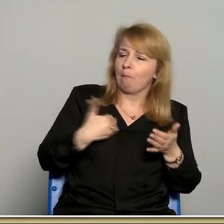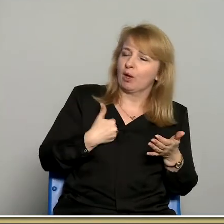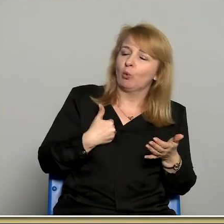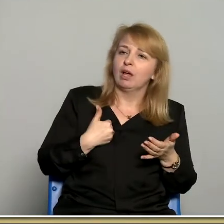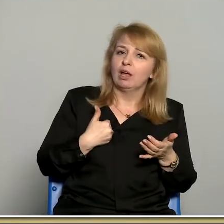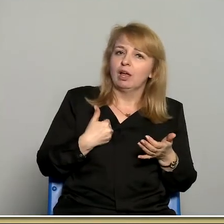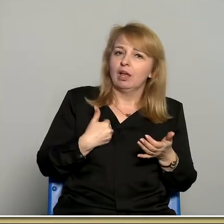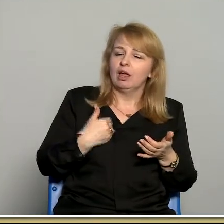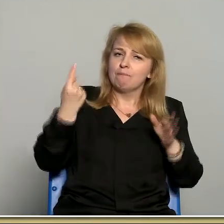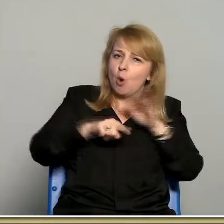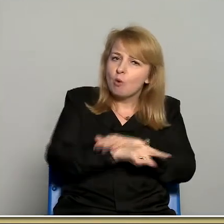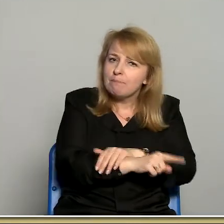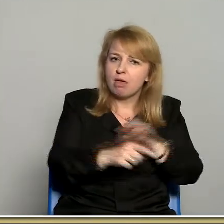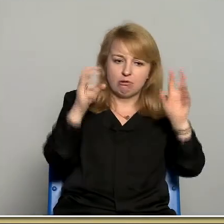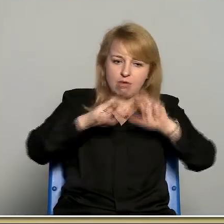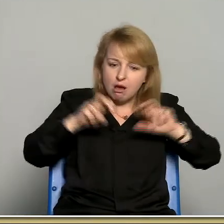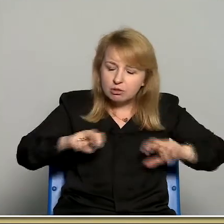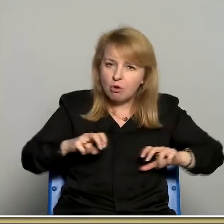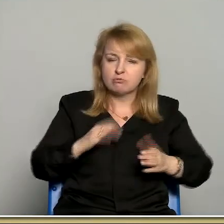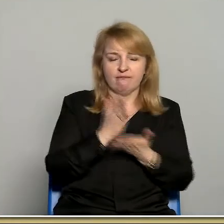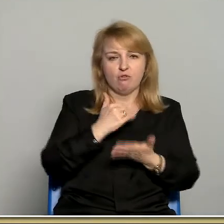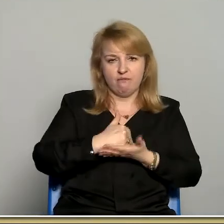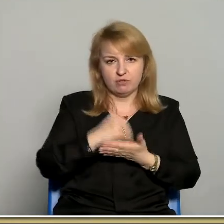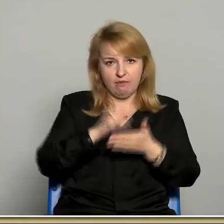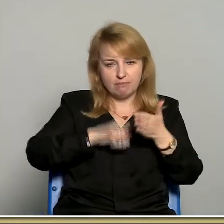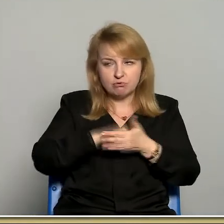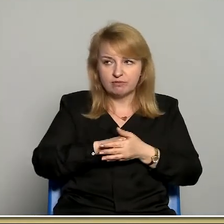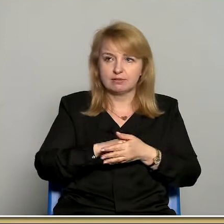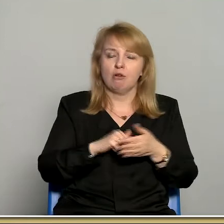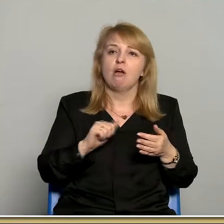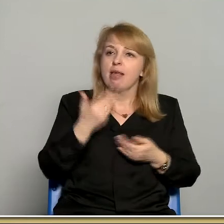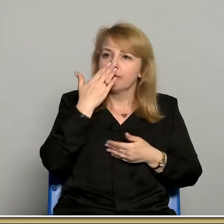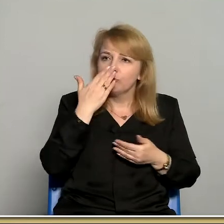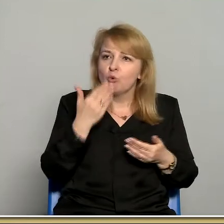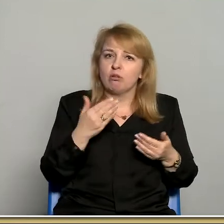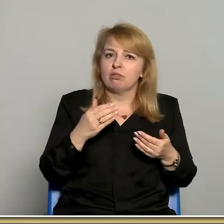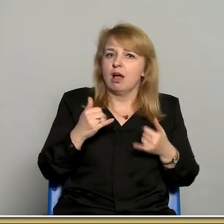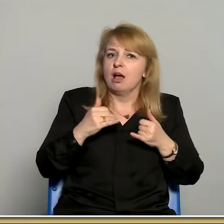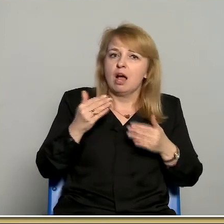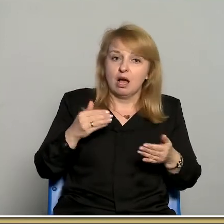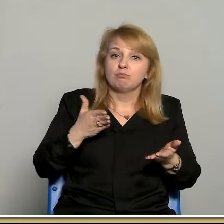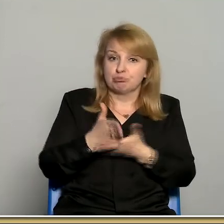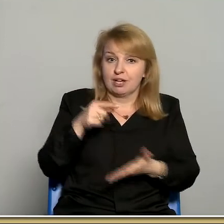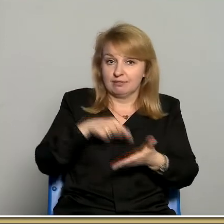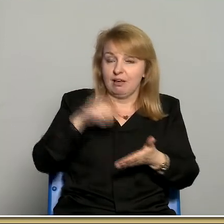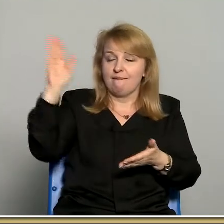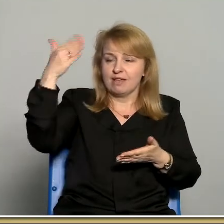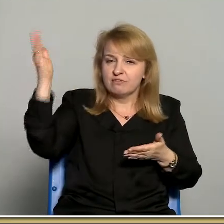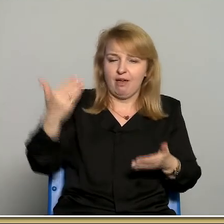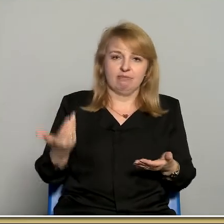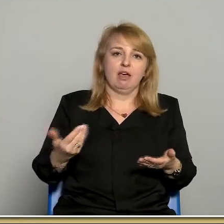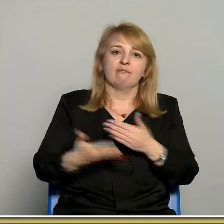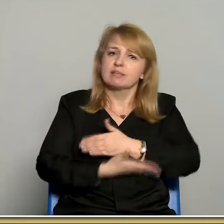pogłębionej diagnozy naszego województwa i wynikających z tego wyzwań, jak również mechanizmów